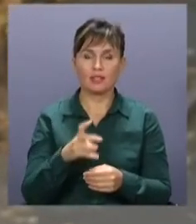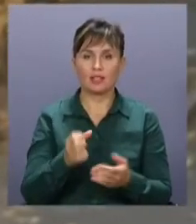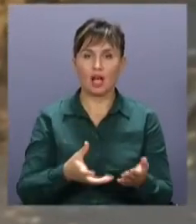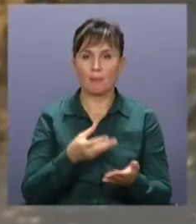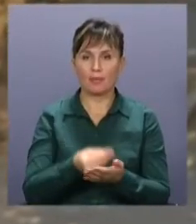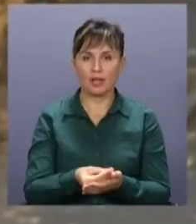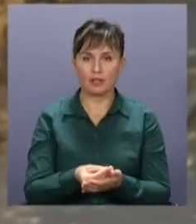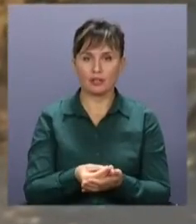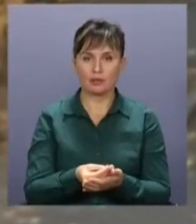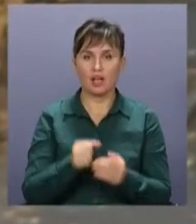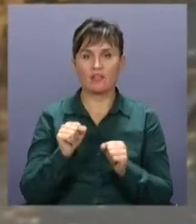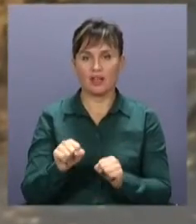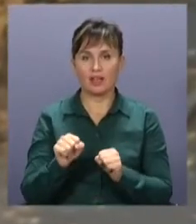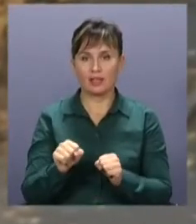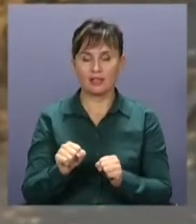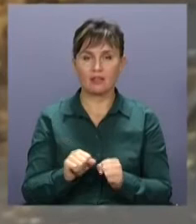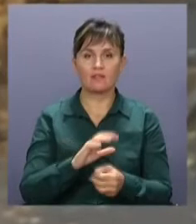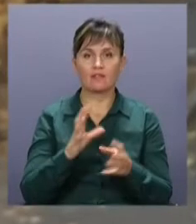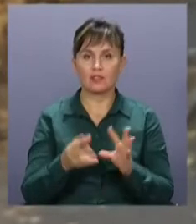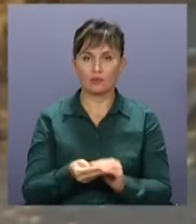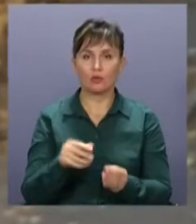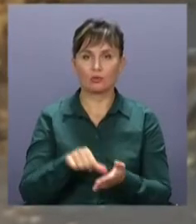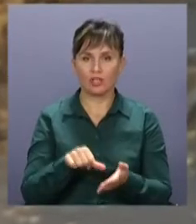оплату адвокатам. Всего